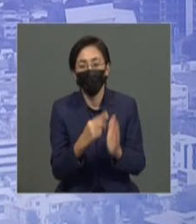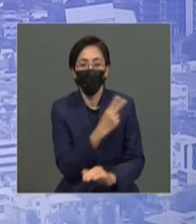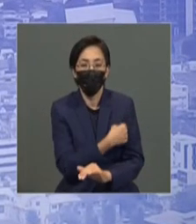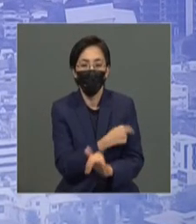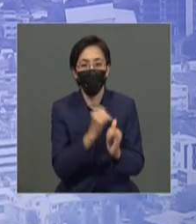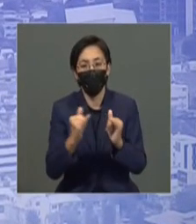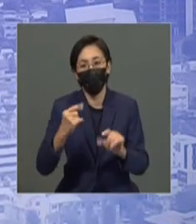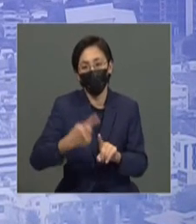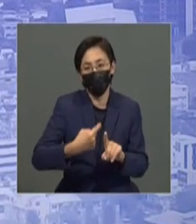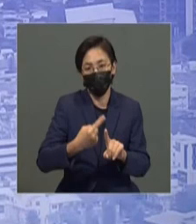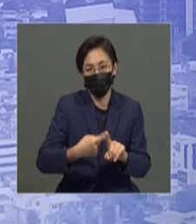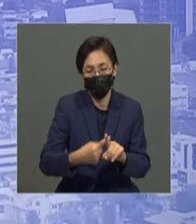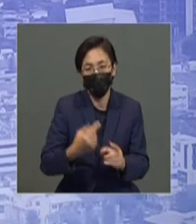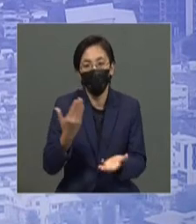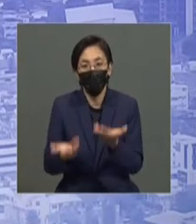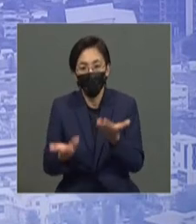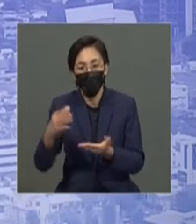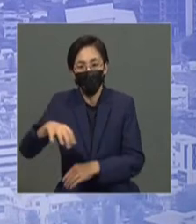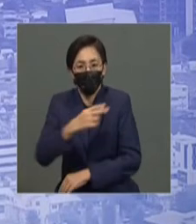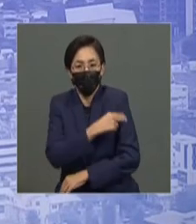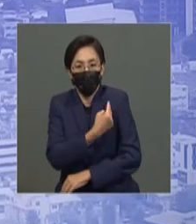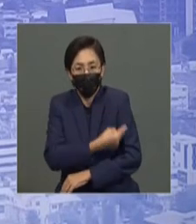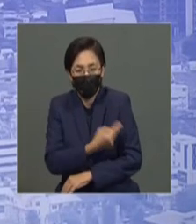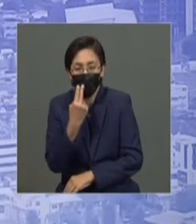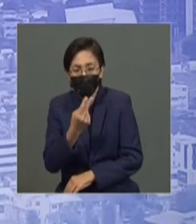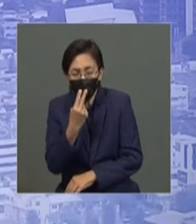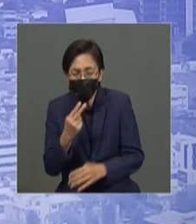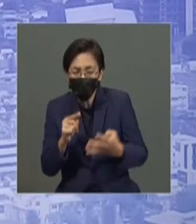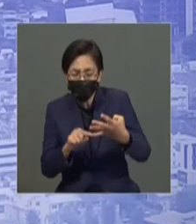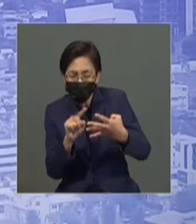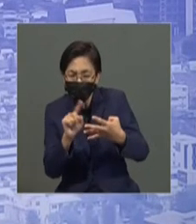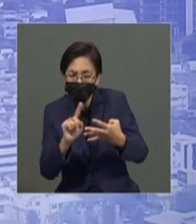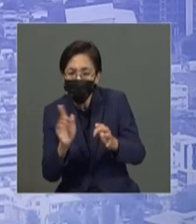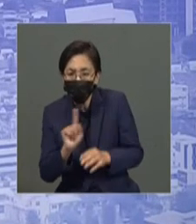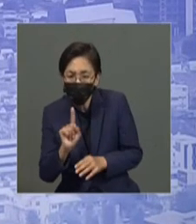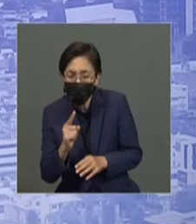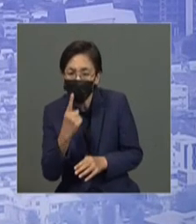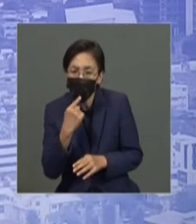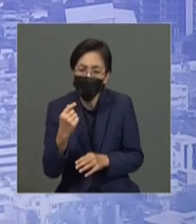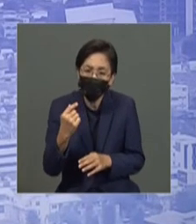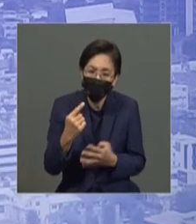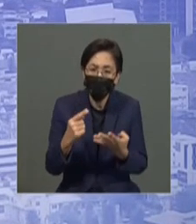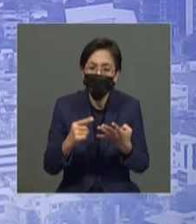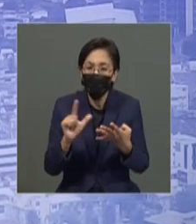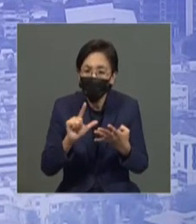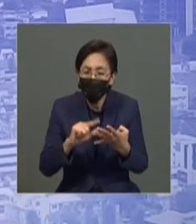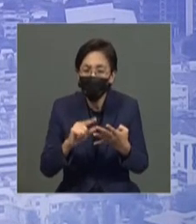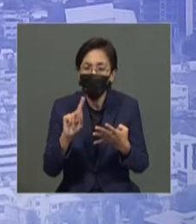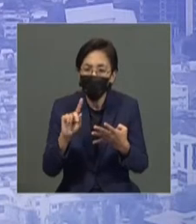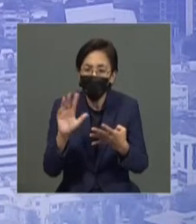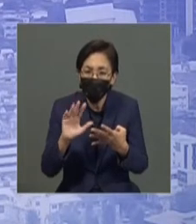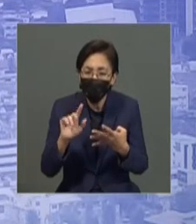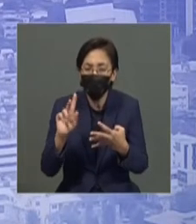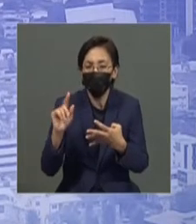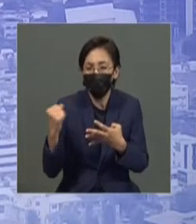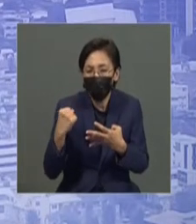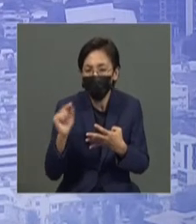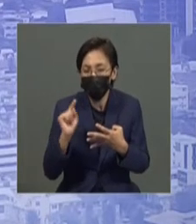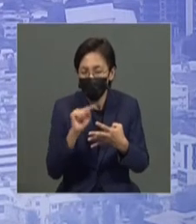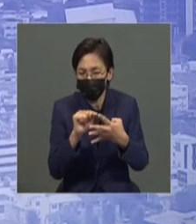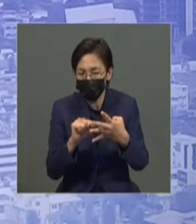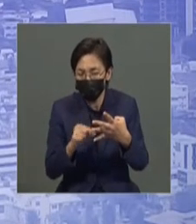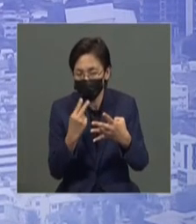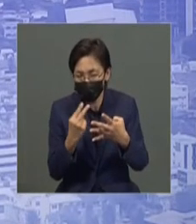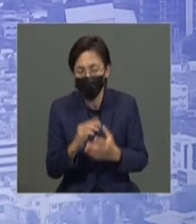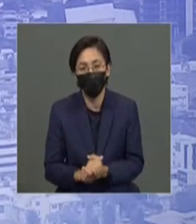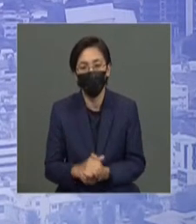าลสนามหรือว่าโรงพยาบาลตามระดับอาการของความรุนแรงก็ต้องขอขอบคุณทั้งสำนักอนามัยนะคะ